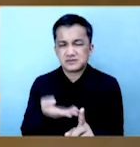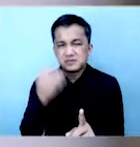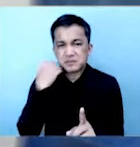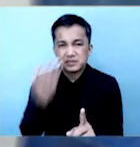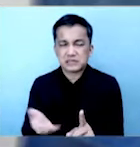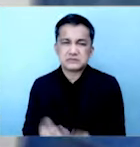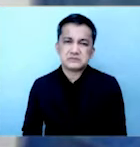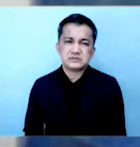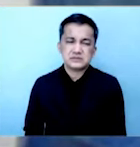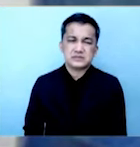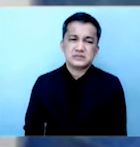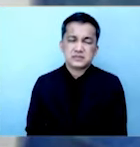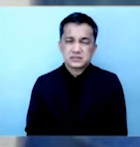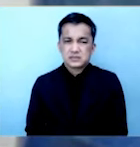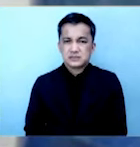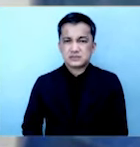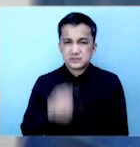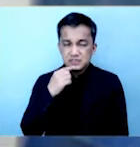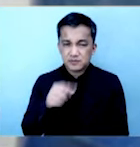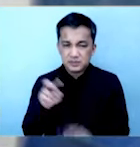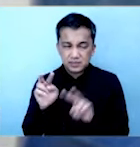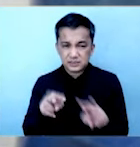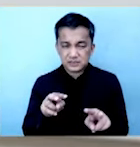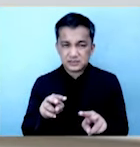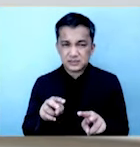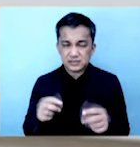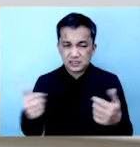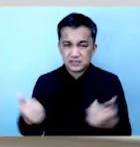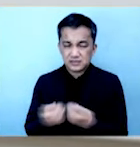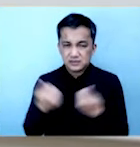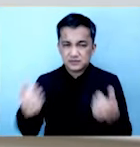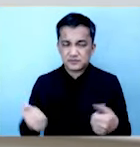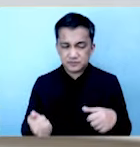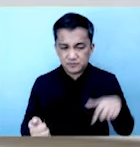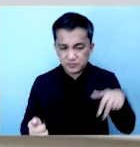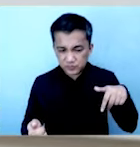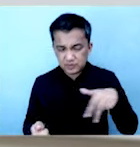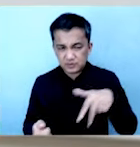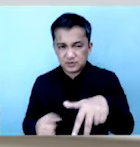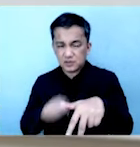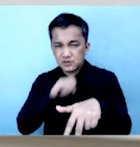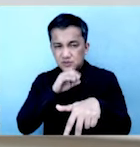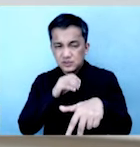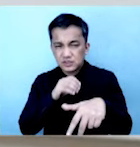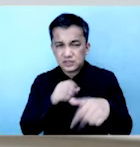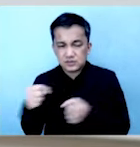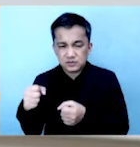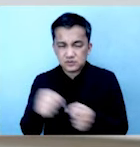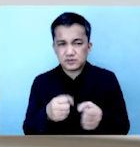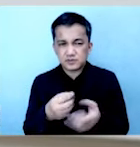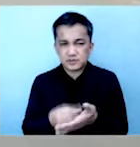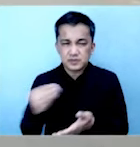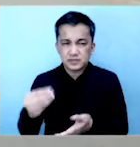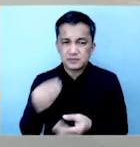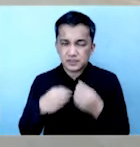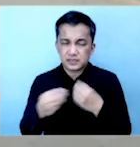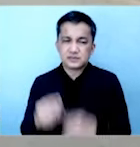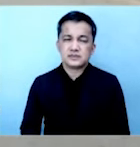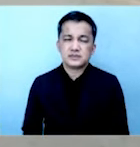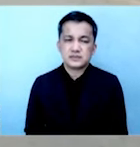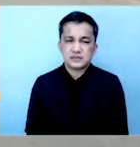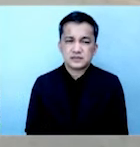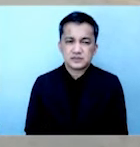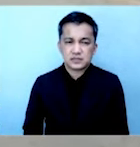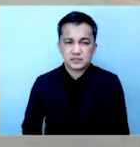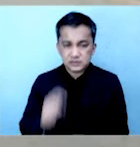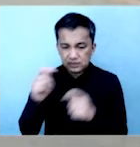kalaunan. Ayon sa mga nakakita sa aksidente, tumawid ang lola sa kalsada para sana bumili ng ulam. Nang sakto siya